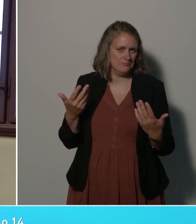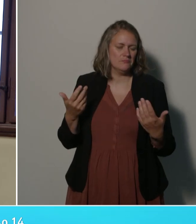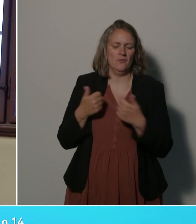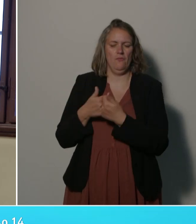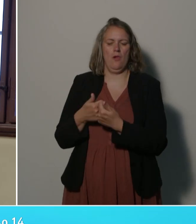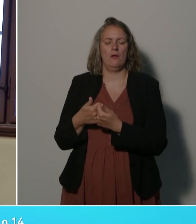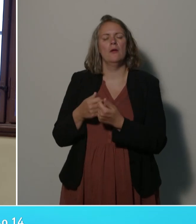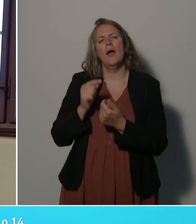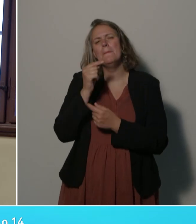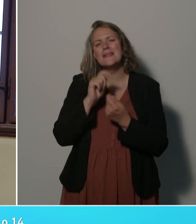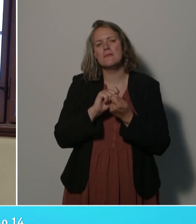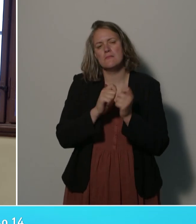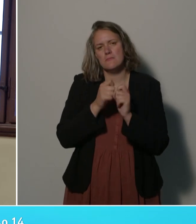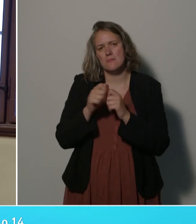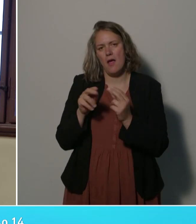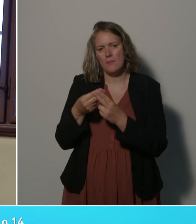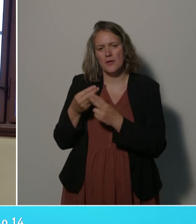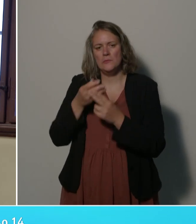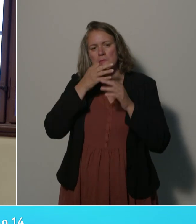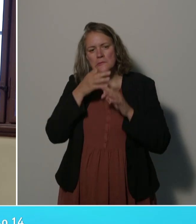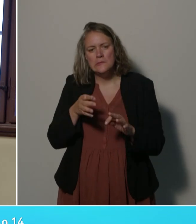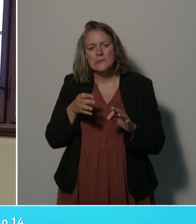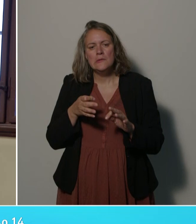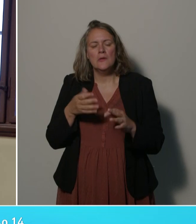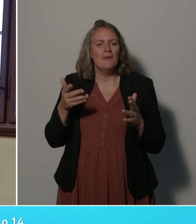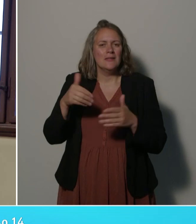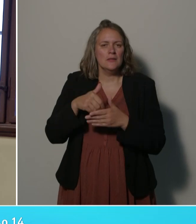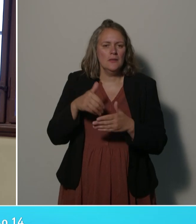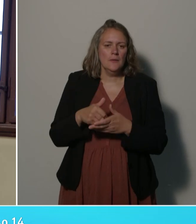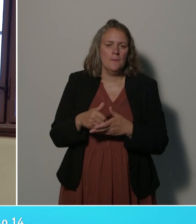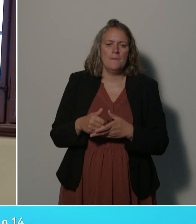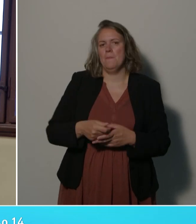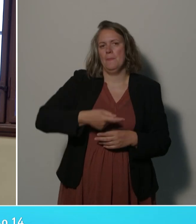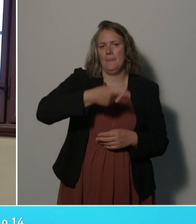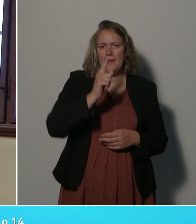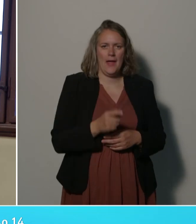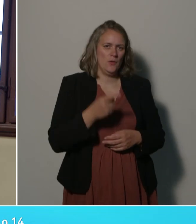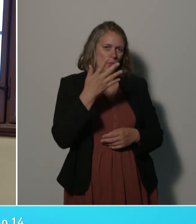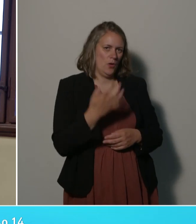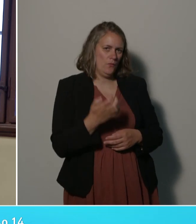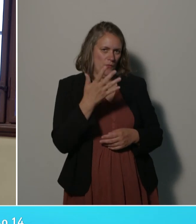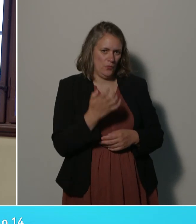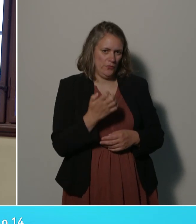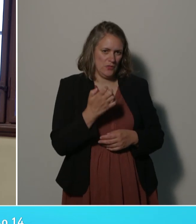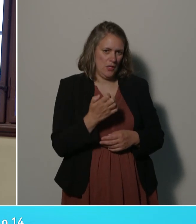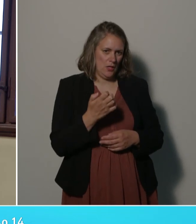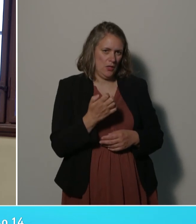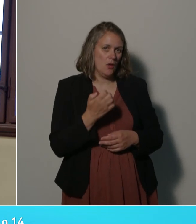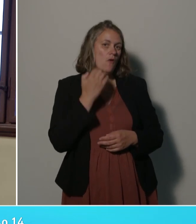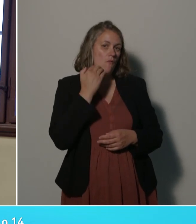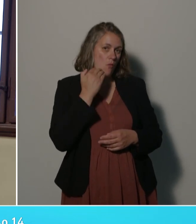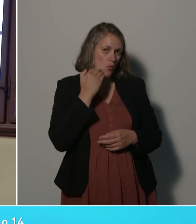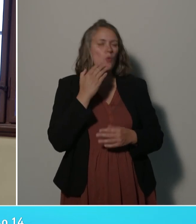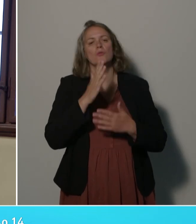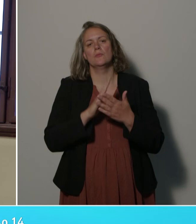erfolgten Anpassungen im Detail. Es geht um ca. 150 teils barrierefreie